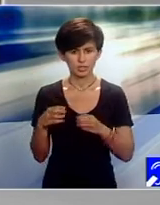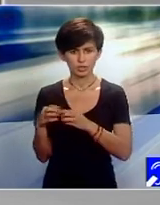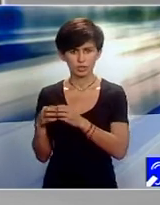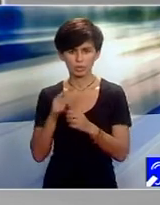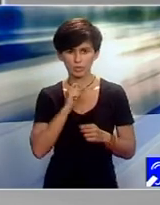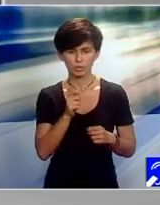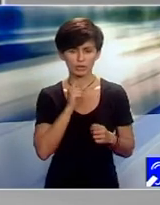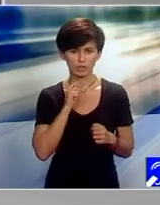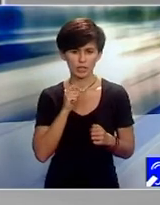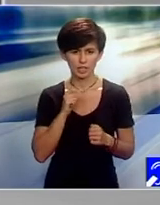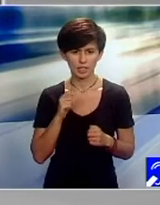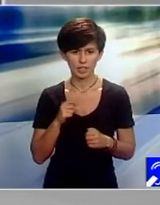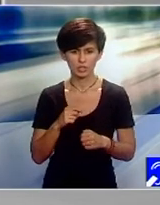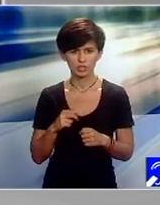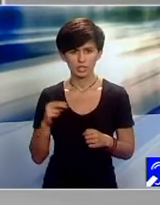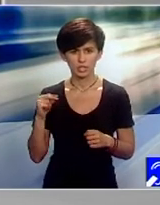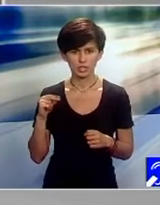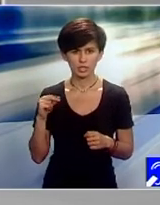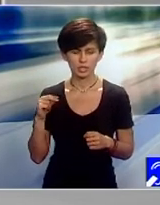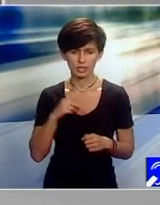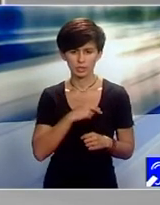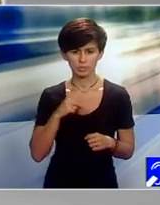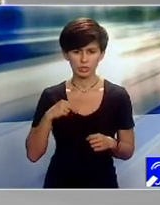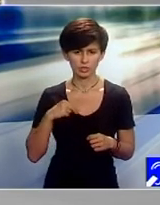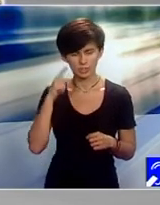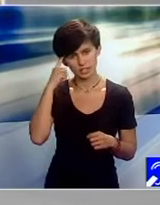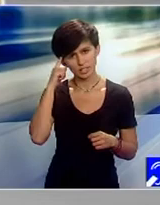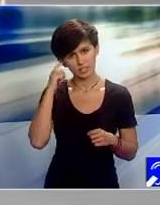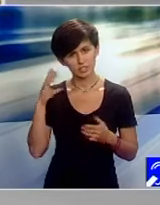Ungaria, Suedia și Polonia și se gândesc cu optimism la podium.